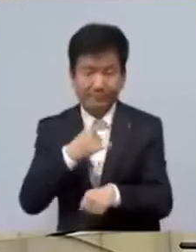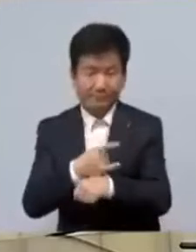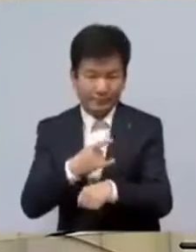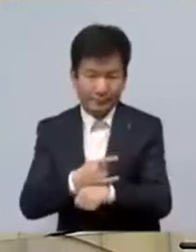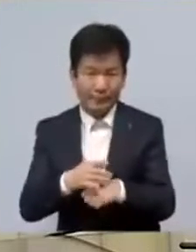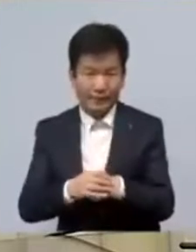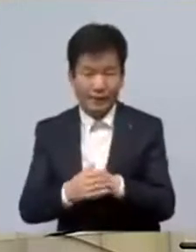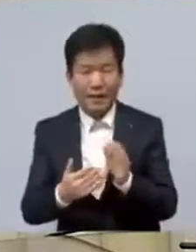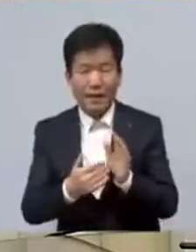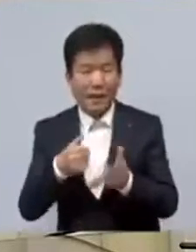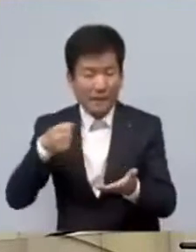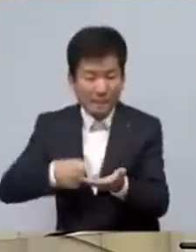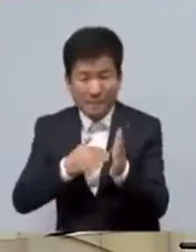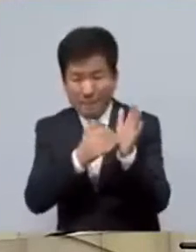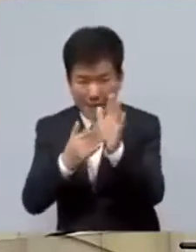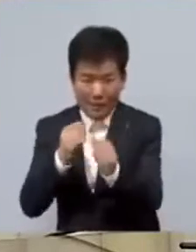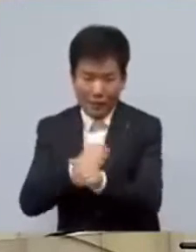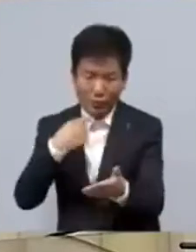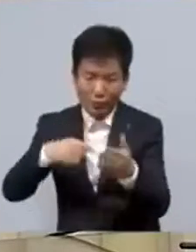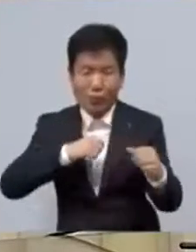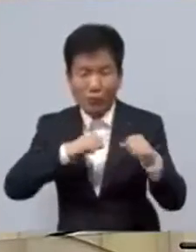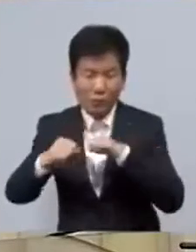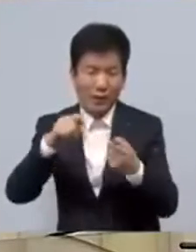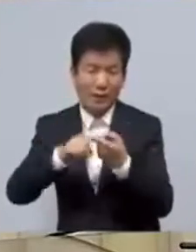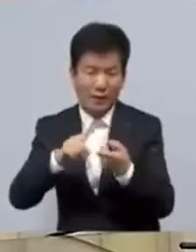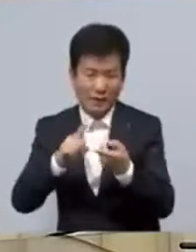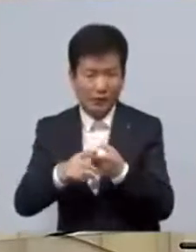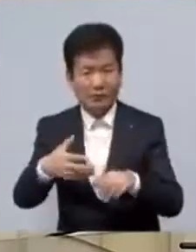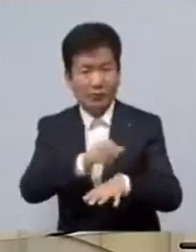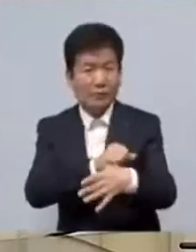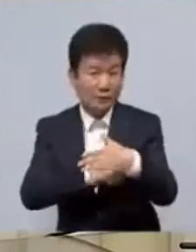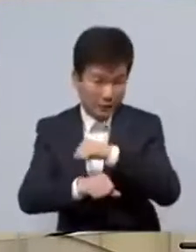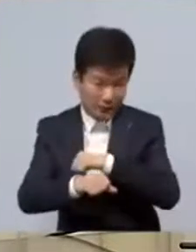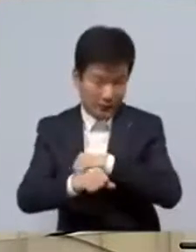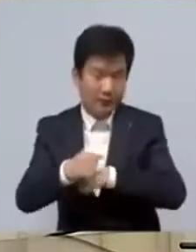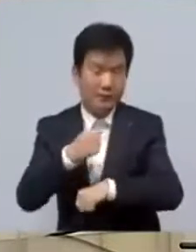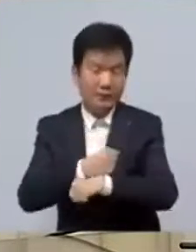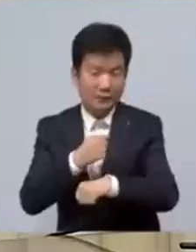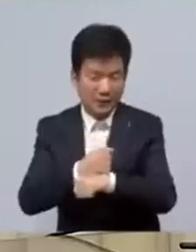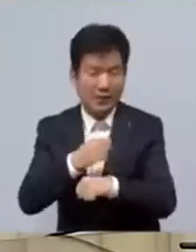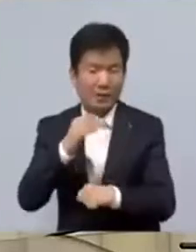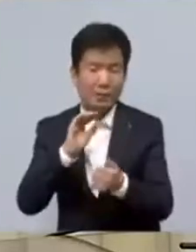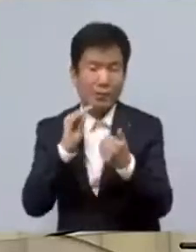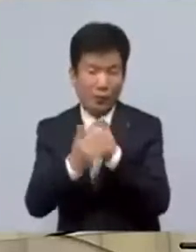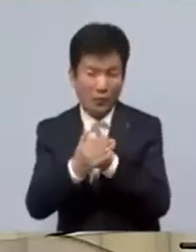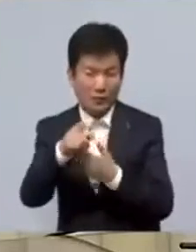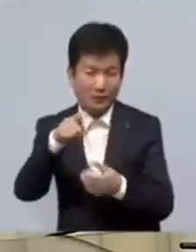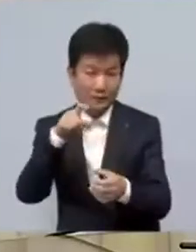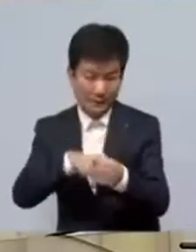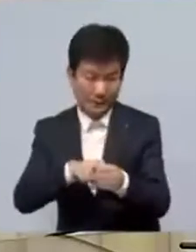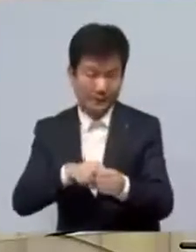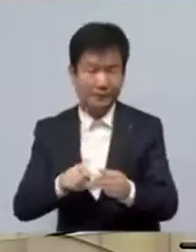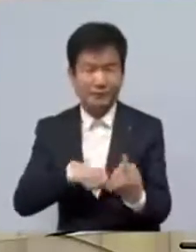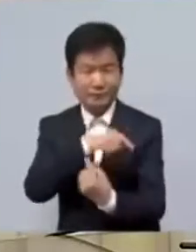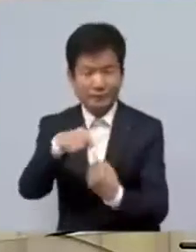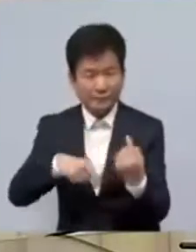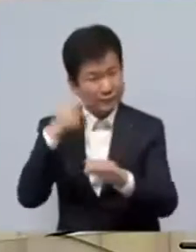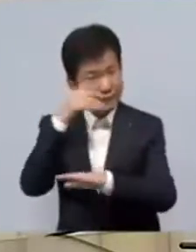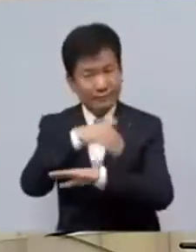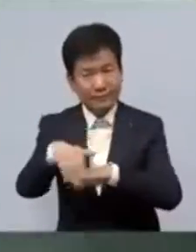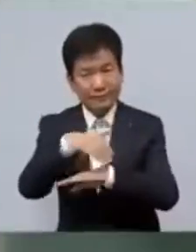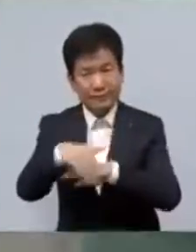그가 방역을 철저히 할 때 교육활동에 대해서는 조금 더 적극성을 좀 보장하는 그런 식으로 이제 운영이 될